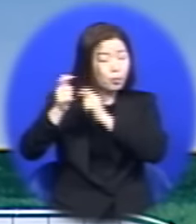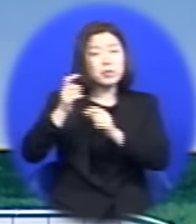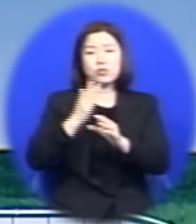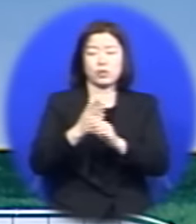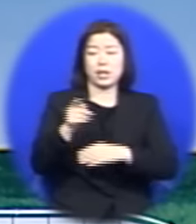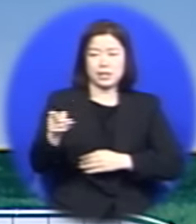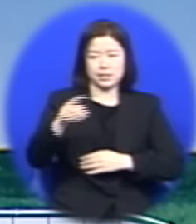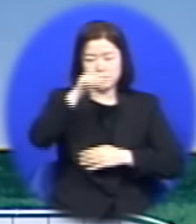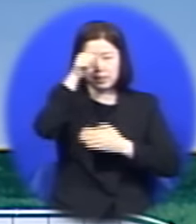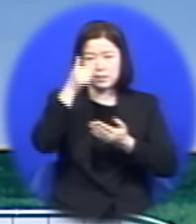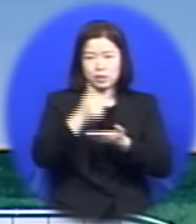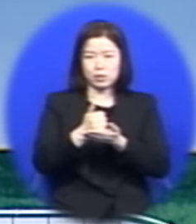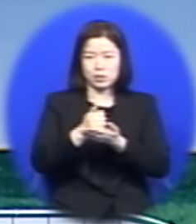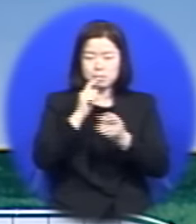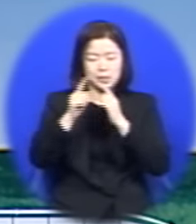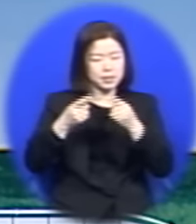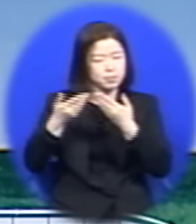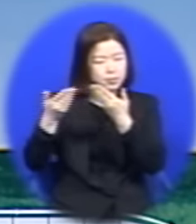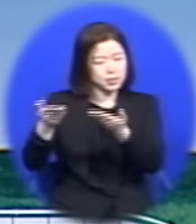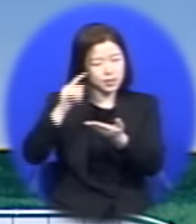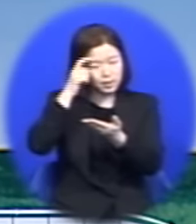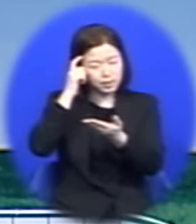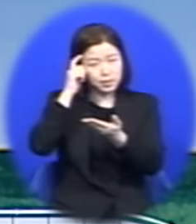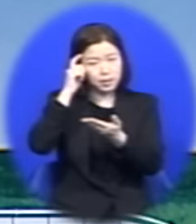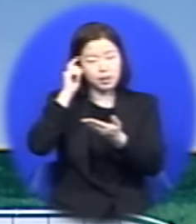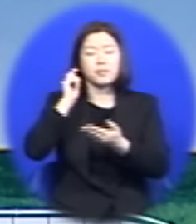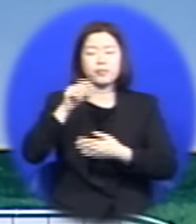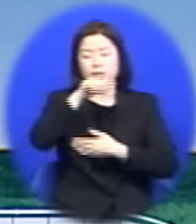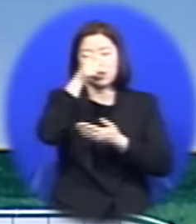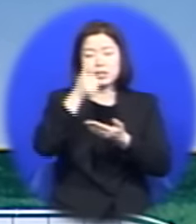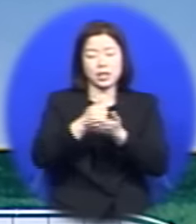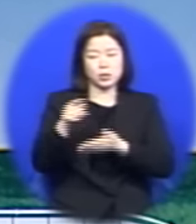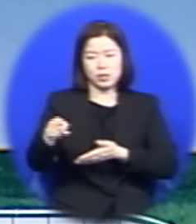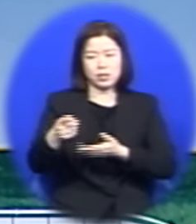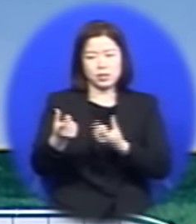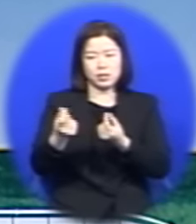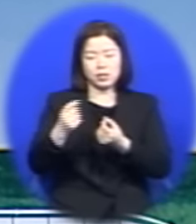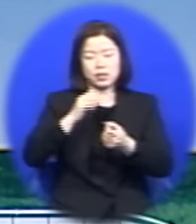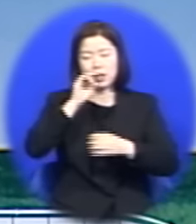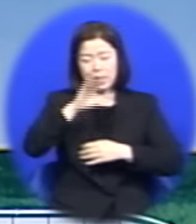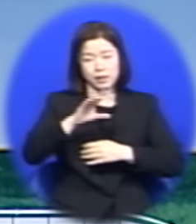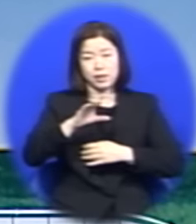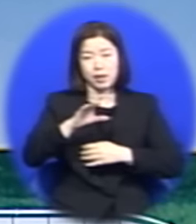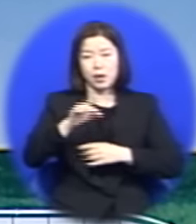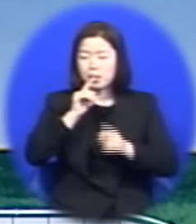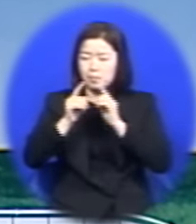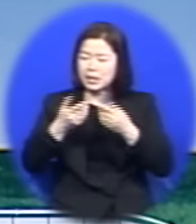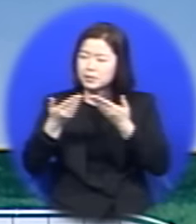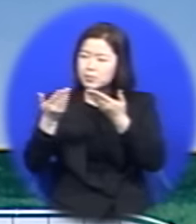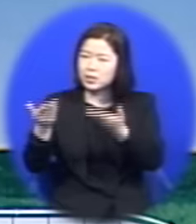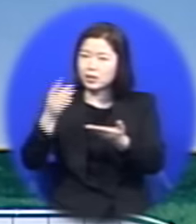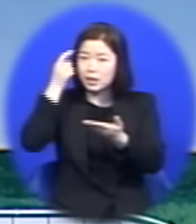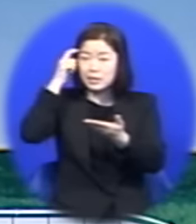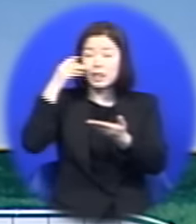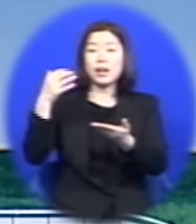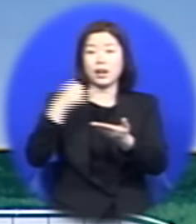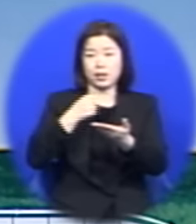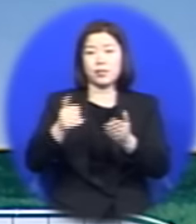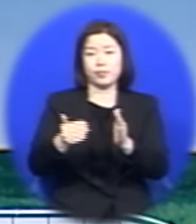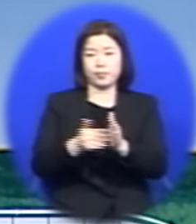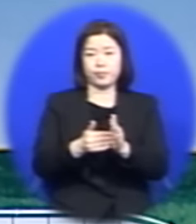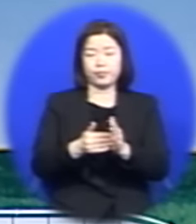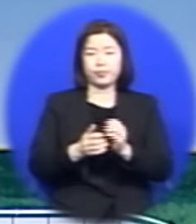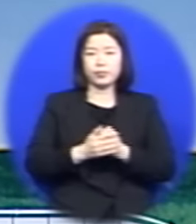장로님에게 말씀은 드려야 되겠다. 장로님 이렇게 하시는 거 아니에요 라고 말씀은 드려야 되겠다고 생각을